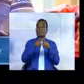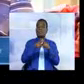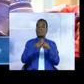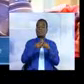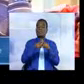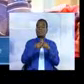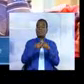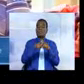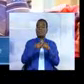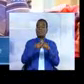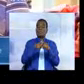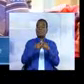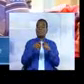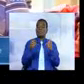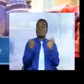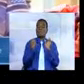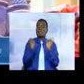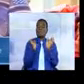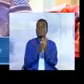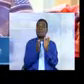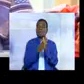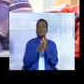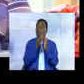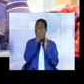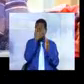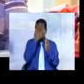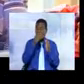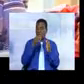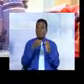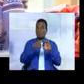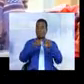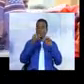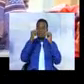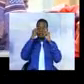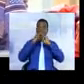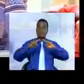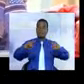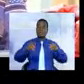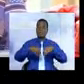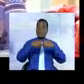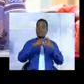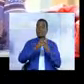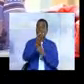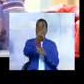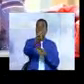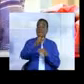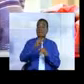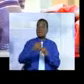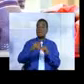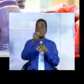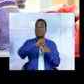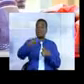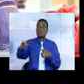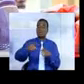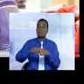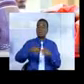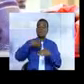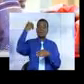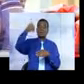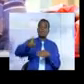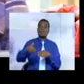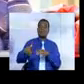salle multimédia avec des micro-ordinateurs, c'est tracer les sillons de l'avenir. Ne faisant